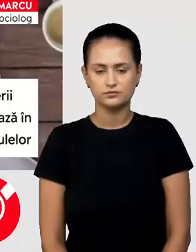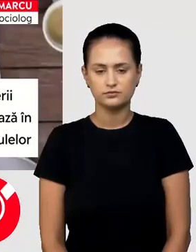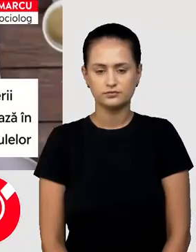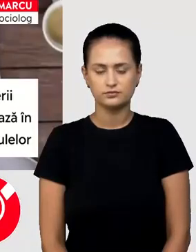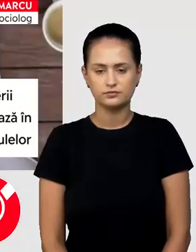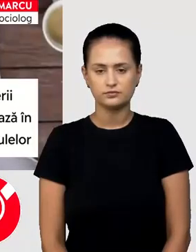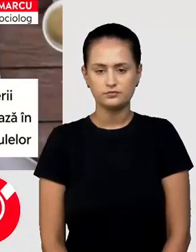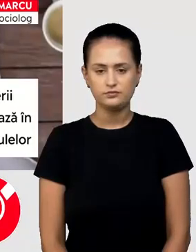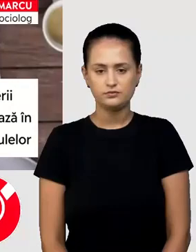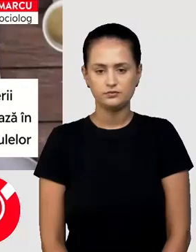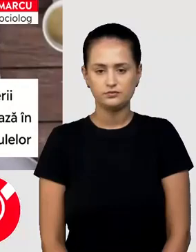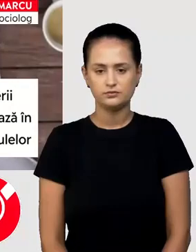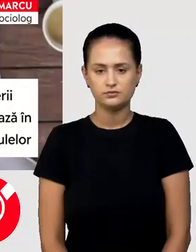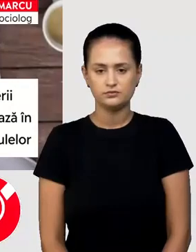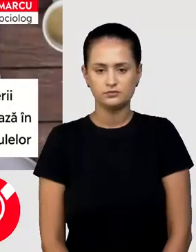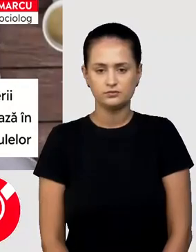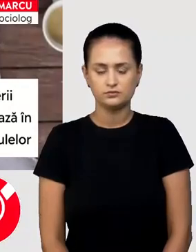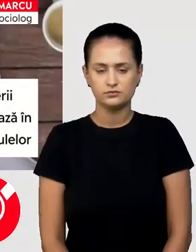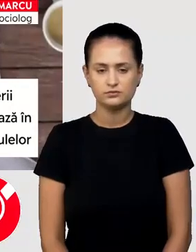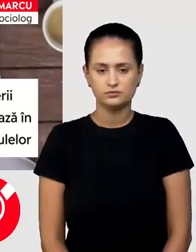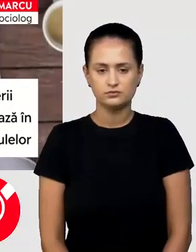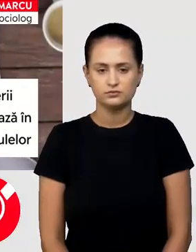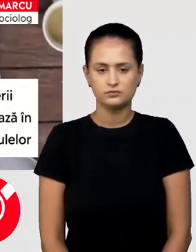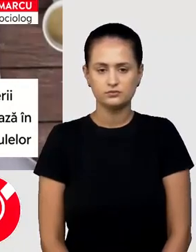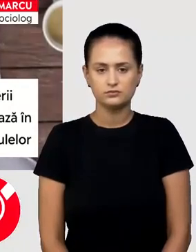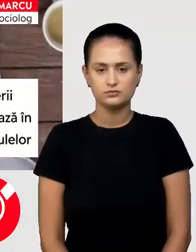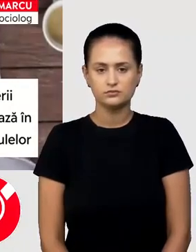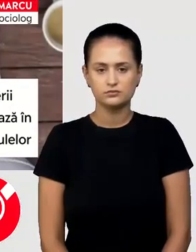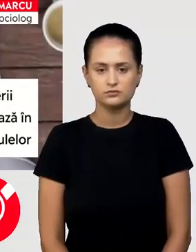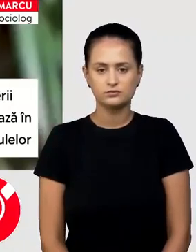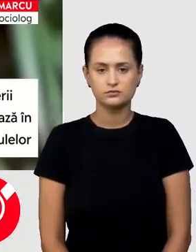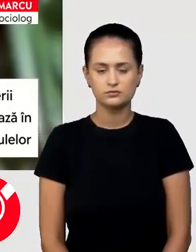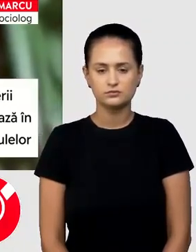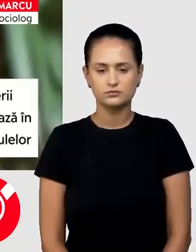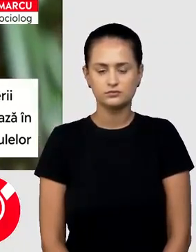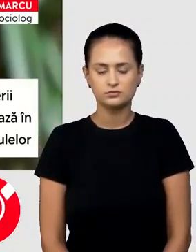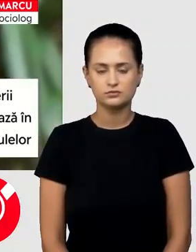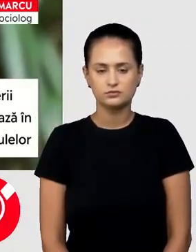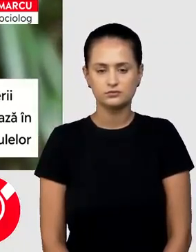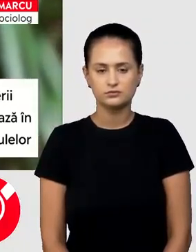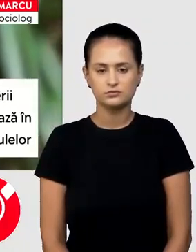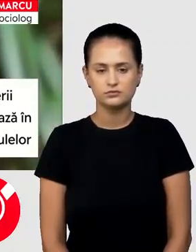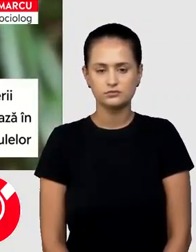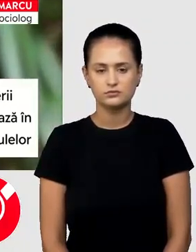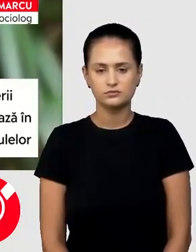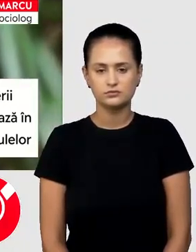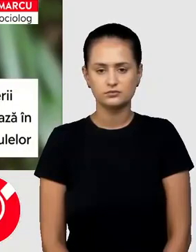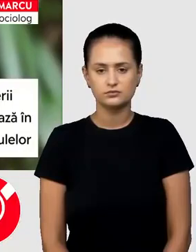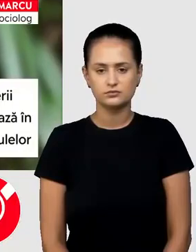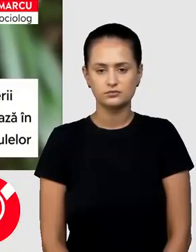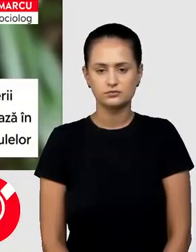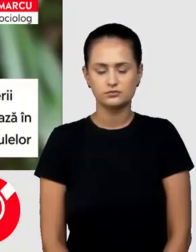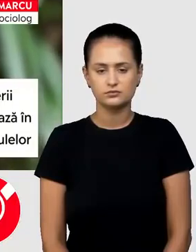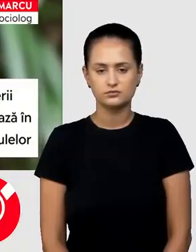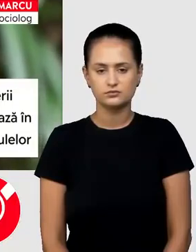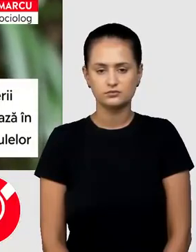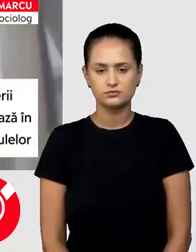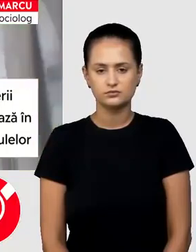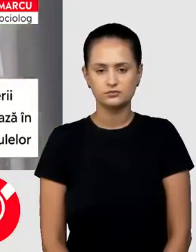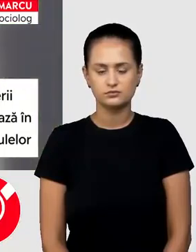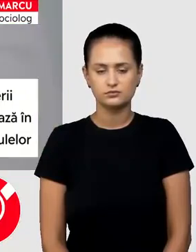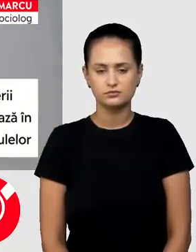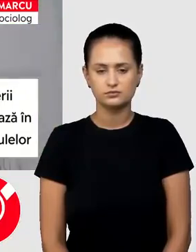are un nivel de 10,6%, ceea ce este și targetul Uniunii Europene de a situa